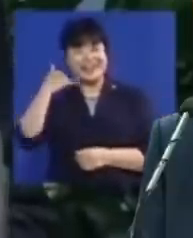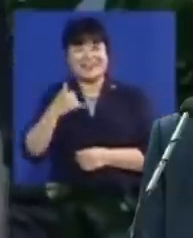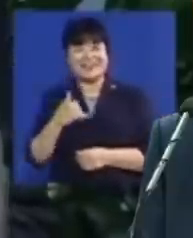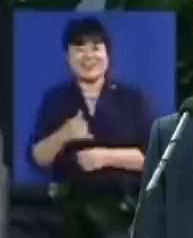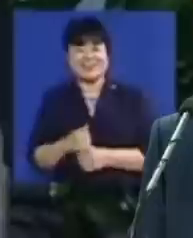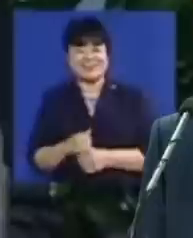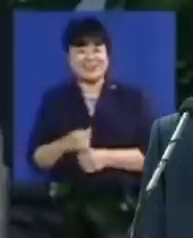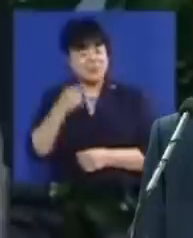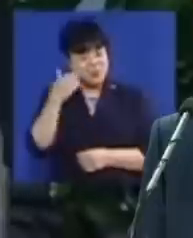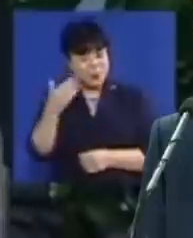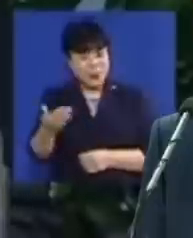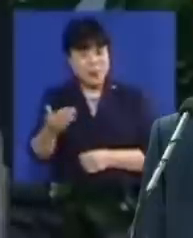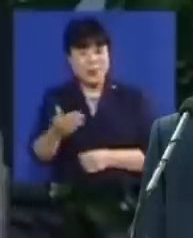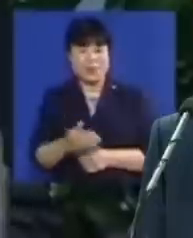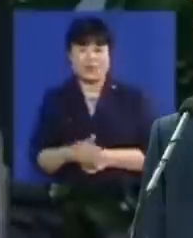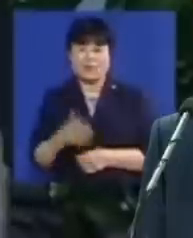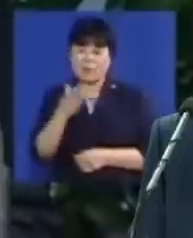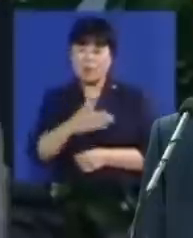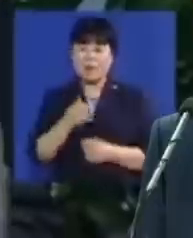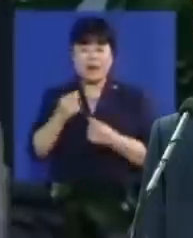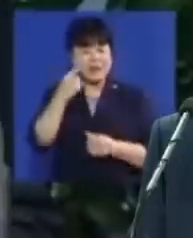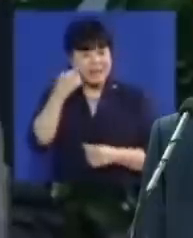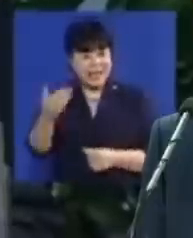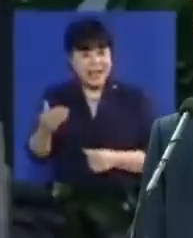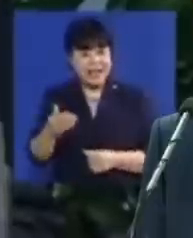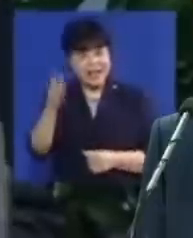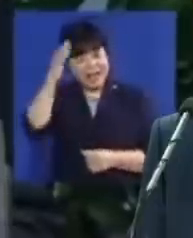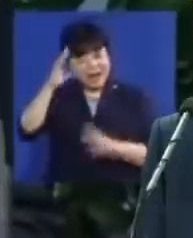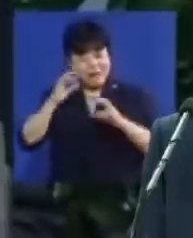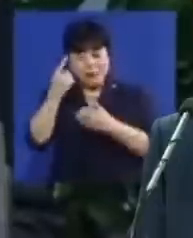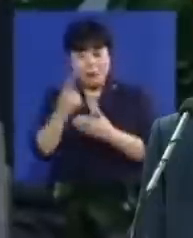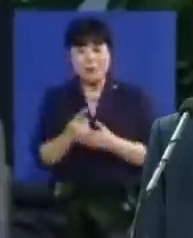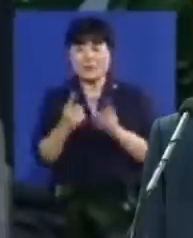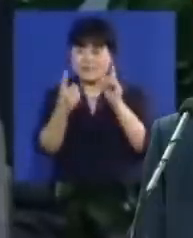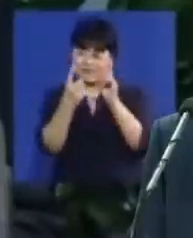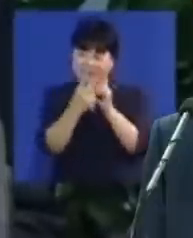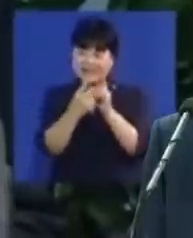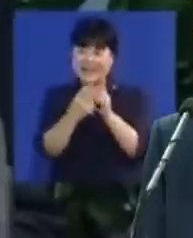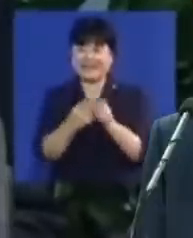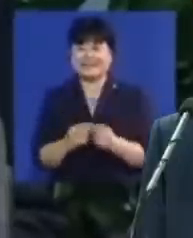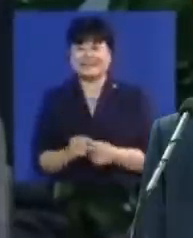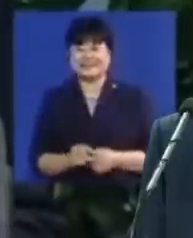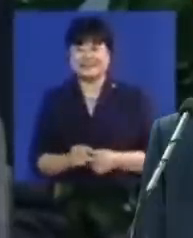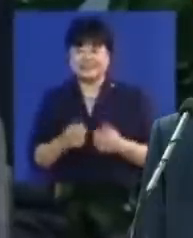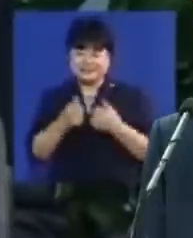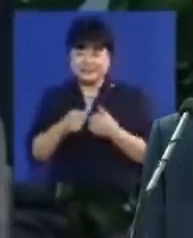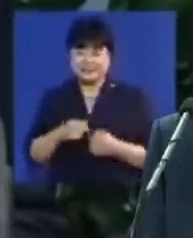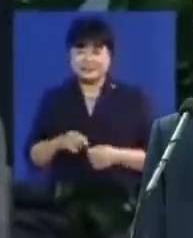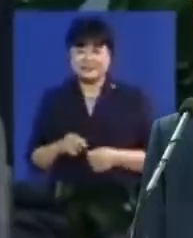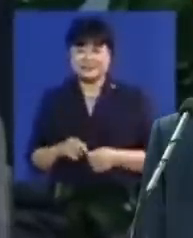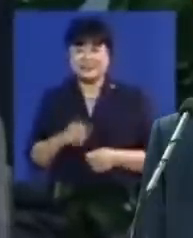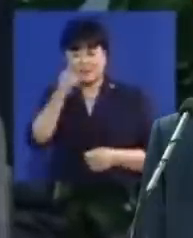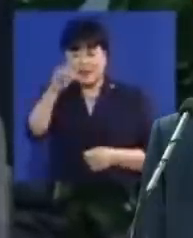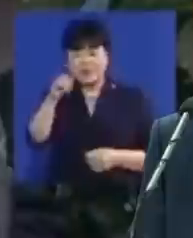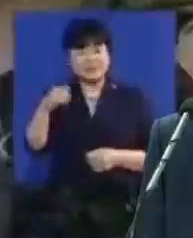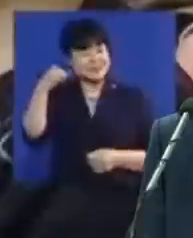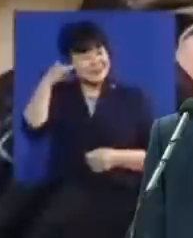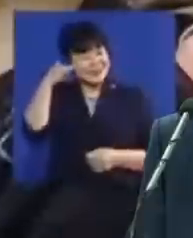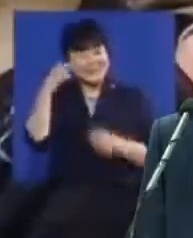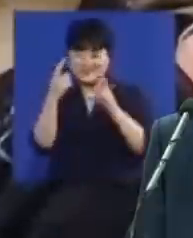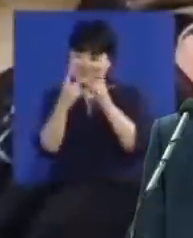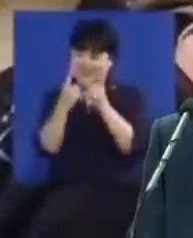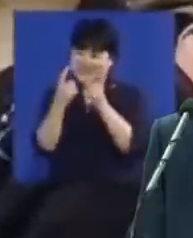묻고 그가 한국에 나오면 꼭 날 찾아오고 내게 전화 연락하고 내가 구라파에 가면 그에게 전화하고